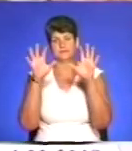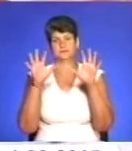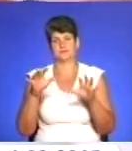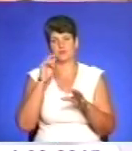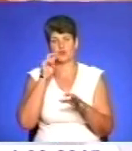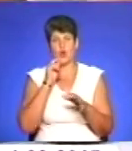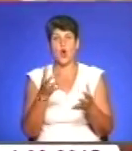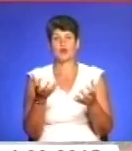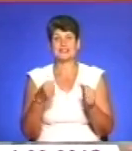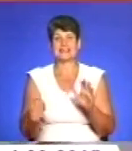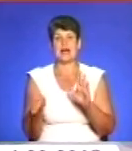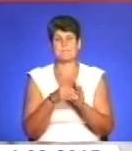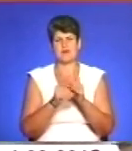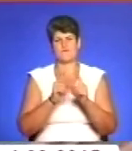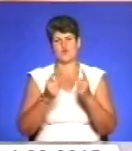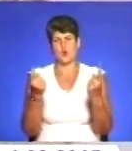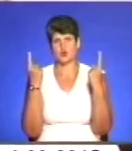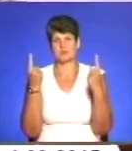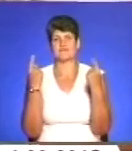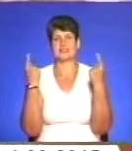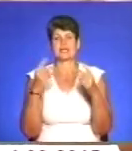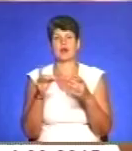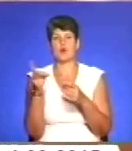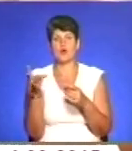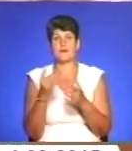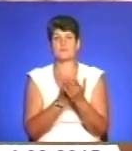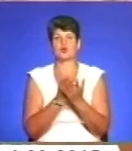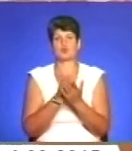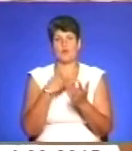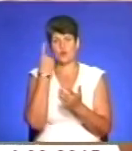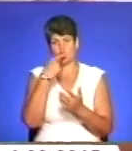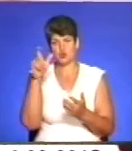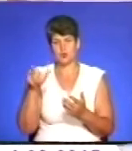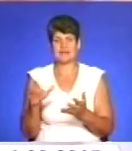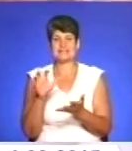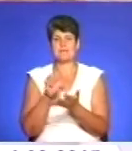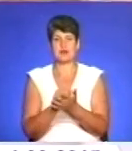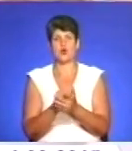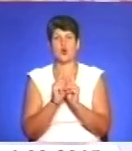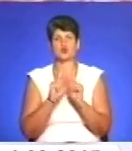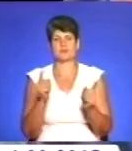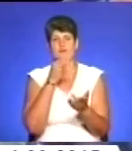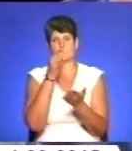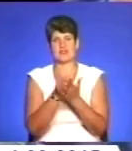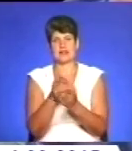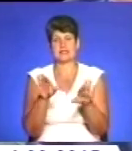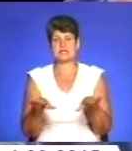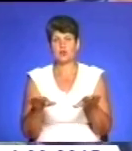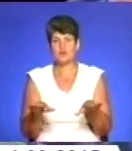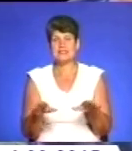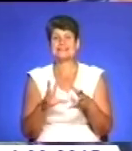України. Одержання хабара в особливо великому розмірі або службовою особою, яка займає особливу відповідальне становище. За